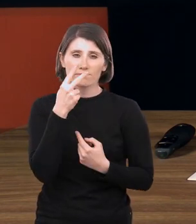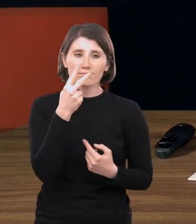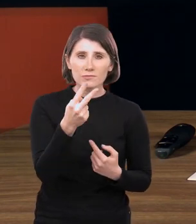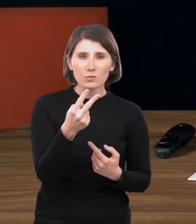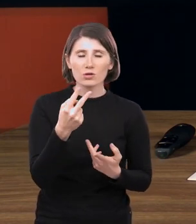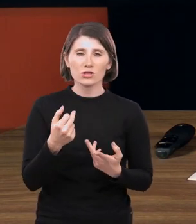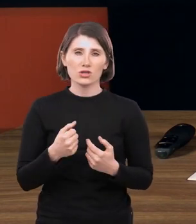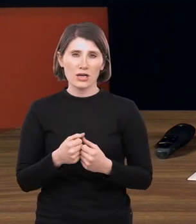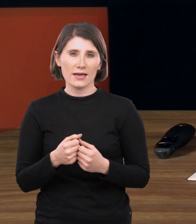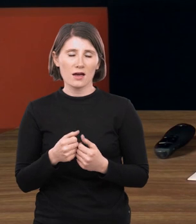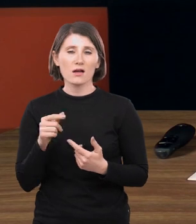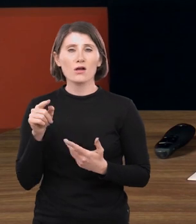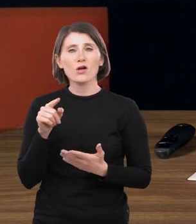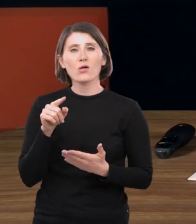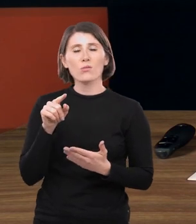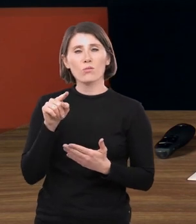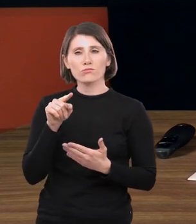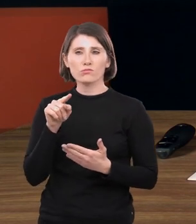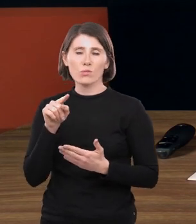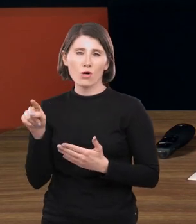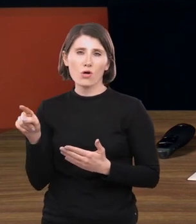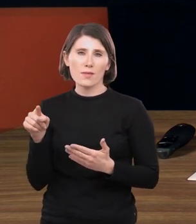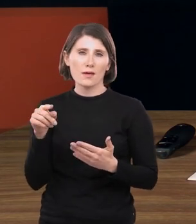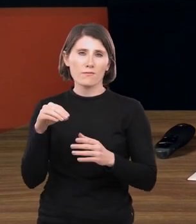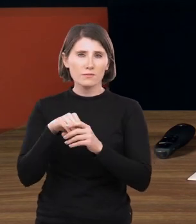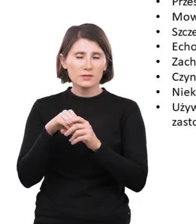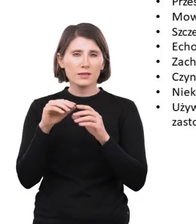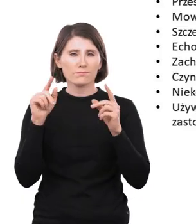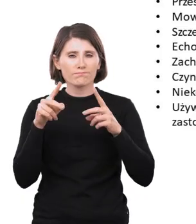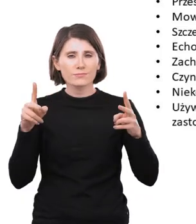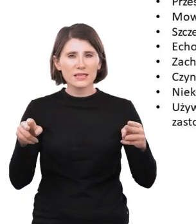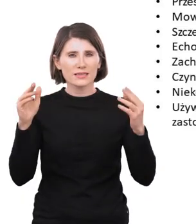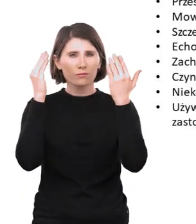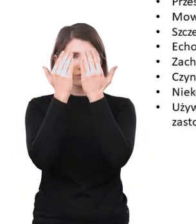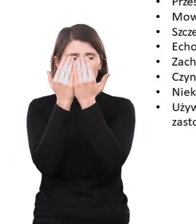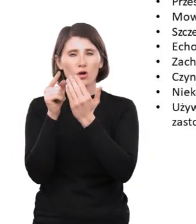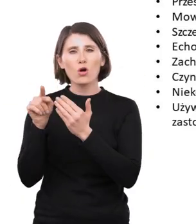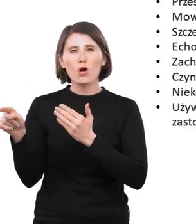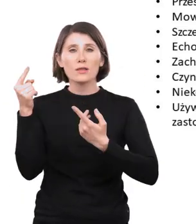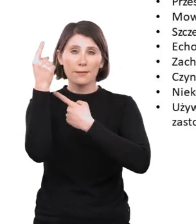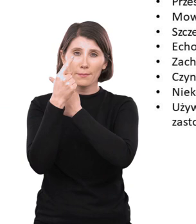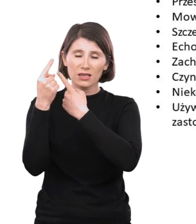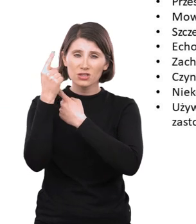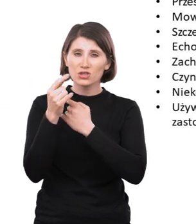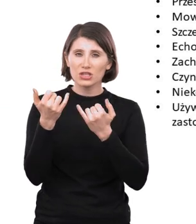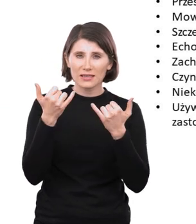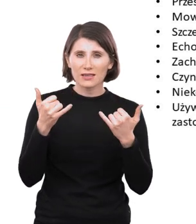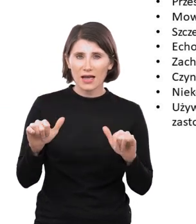i postrzega dziecko ze spektrum zaburzeń autystycznych. Ten styl myślenia nieco